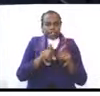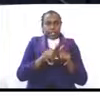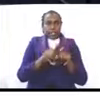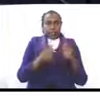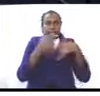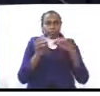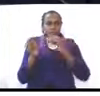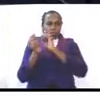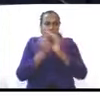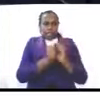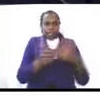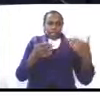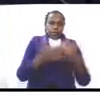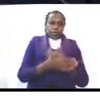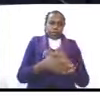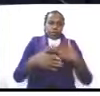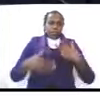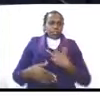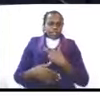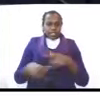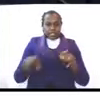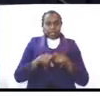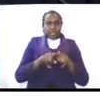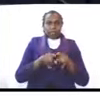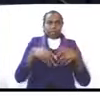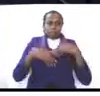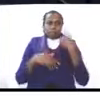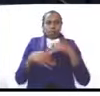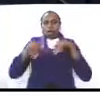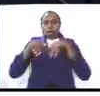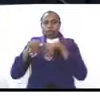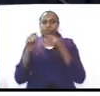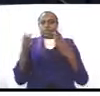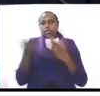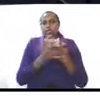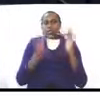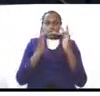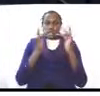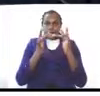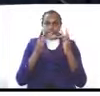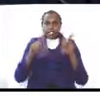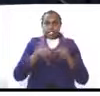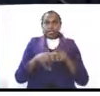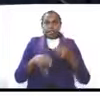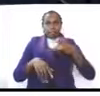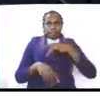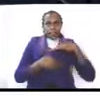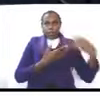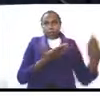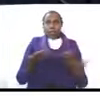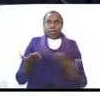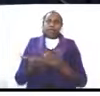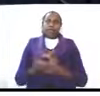nasi kama wageni, karibuni sana. Na pia wale mnatufuata kwa kupitia mitandao, pia msikie